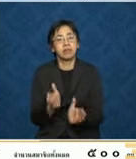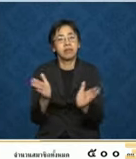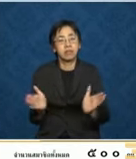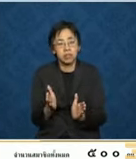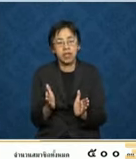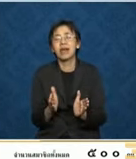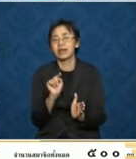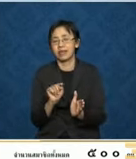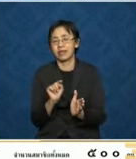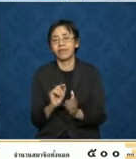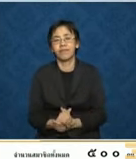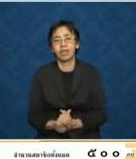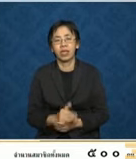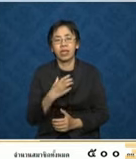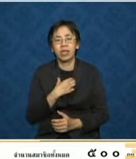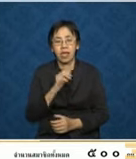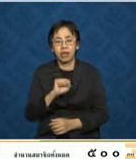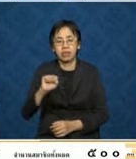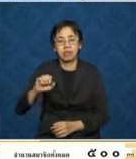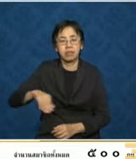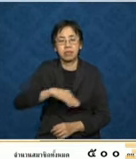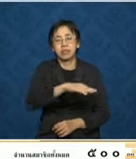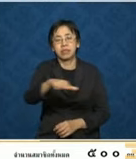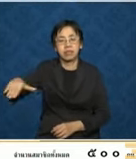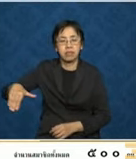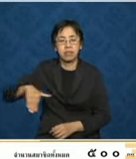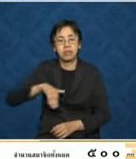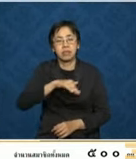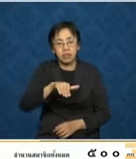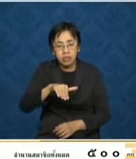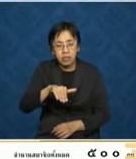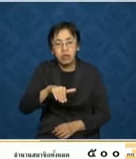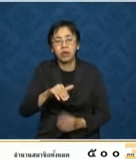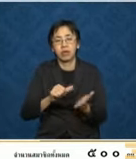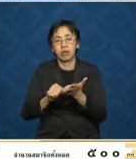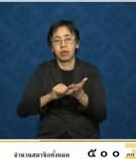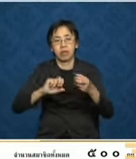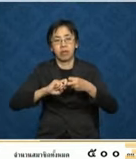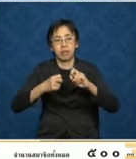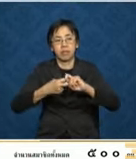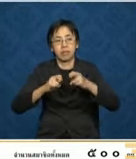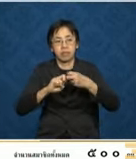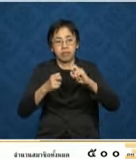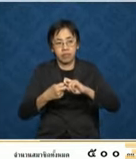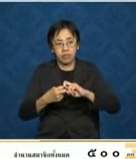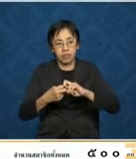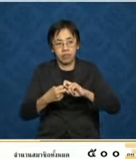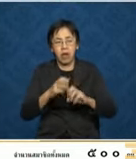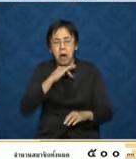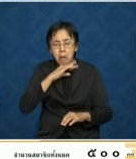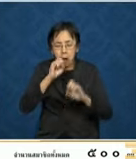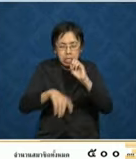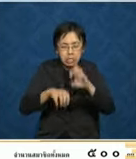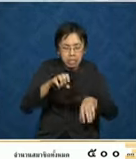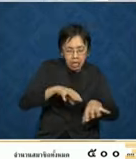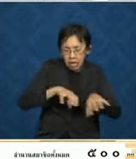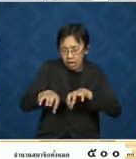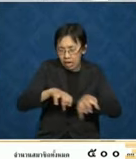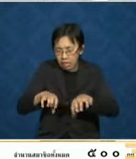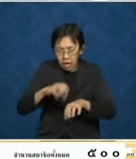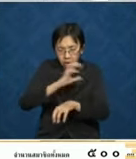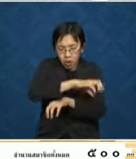ตตินี้ให้เพื่อนสมาชิกสภาผู้แทนราษฎรได้ร่วมการแก้ไขปัญหาขยะจัดการขยะแบบอง